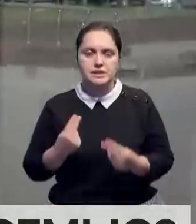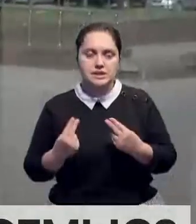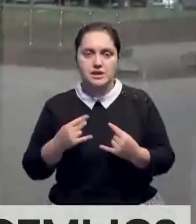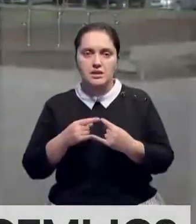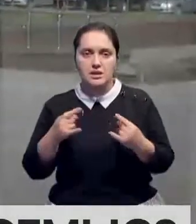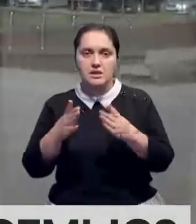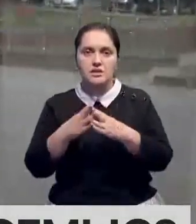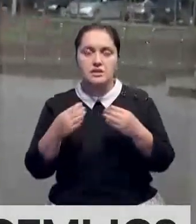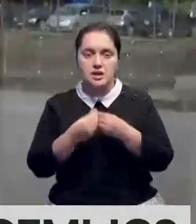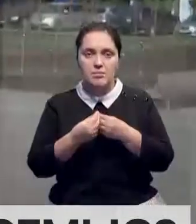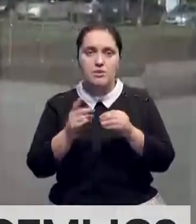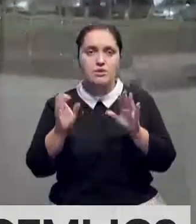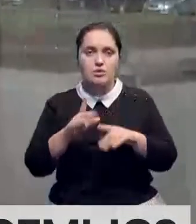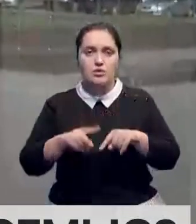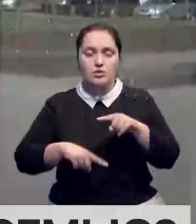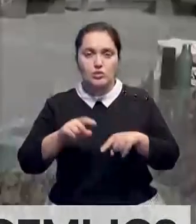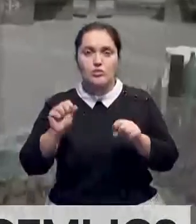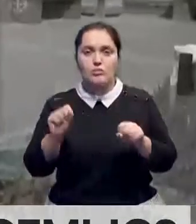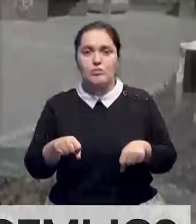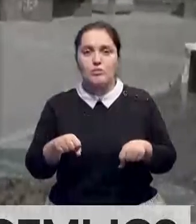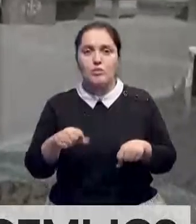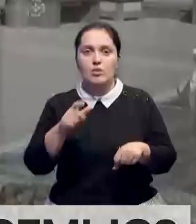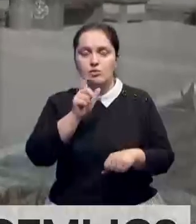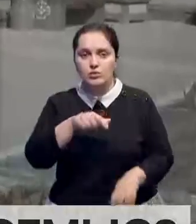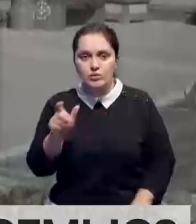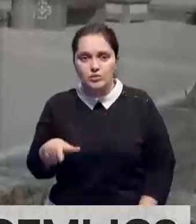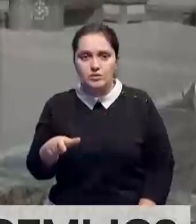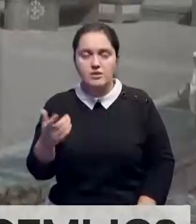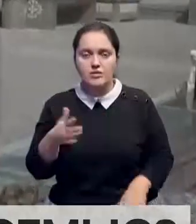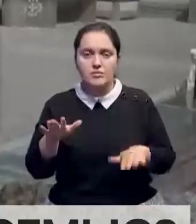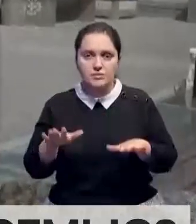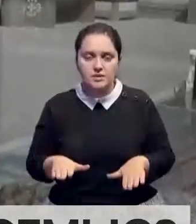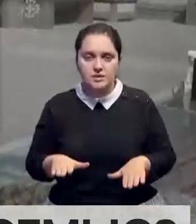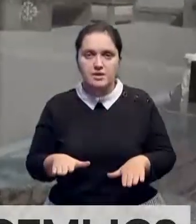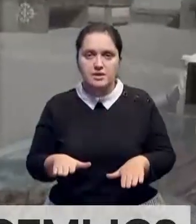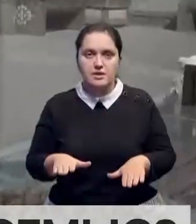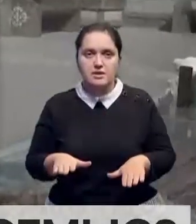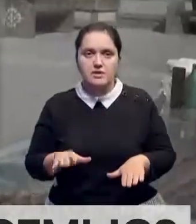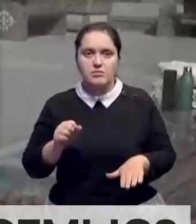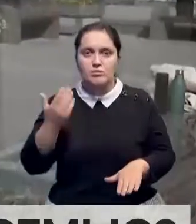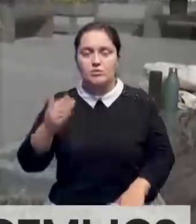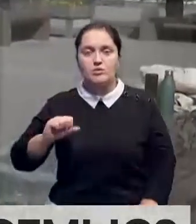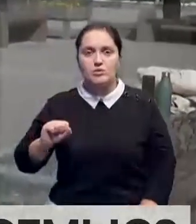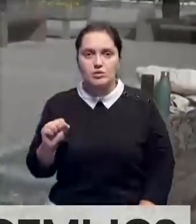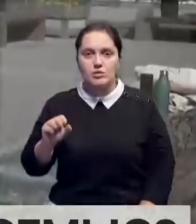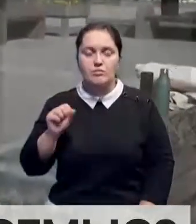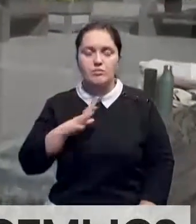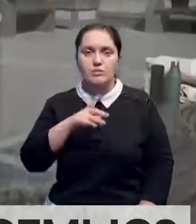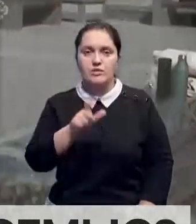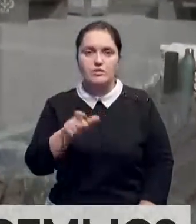Семья — это может быть не только родственники, это может быть какие-то люди или какое-то место даже. Это могут быть твои друзья. Это